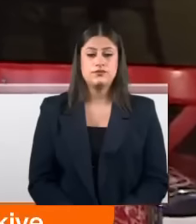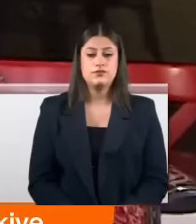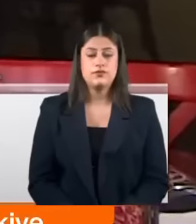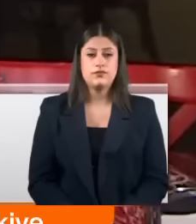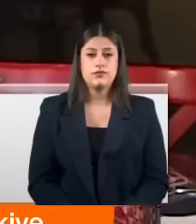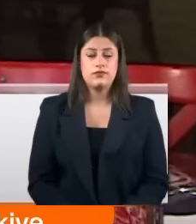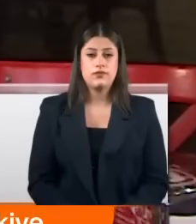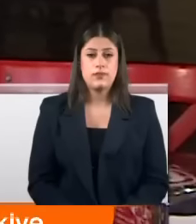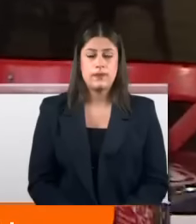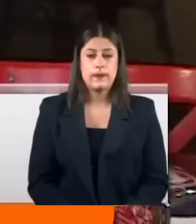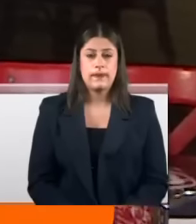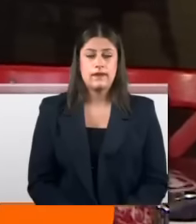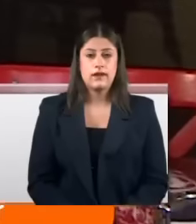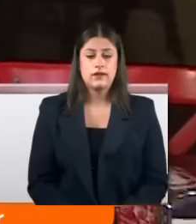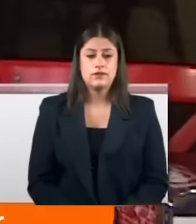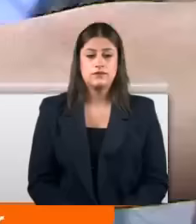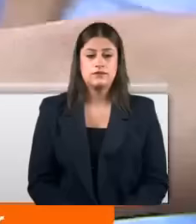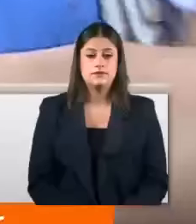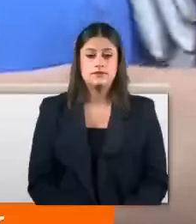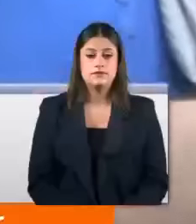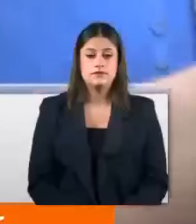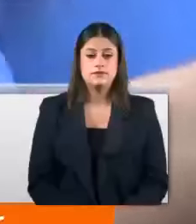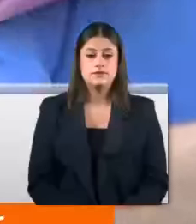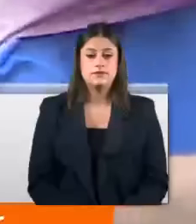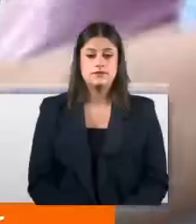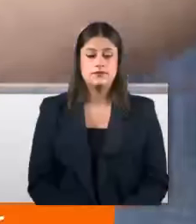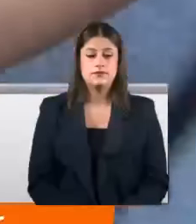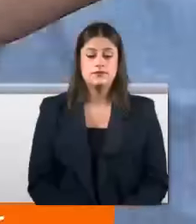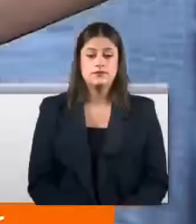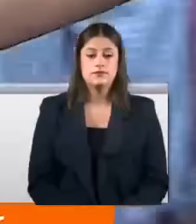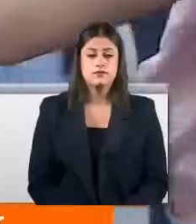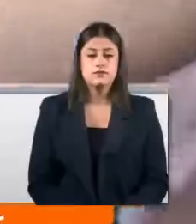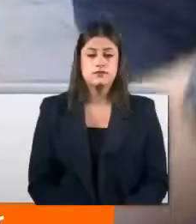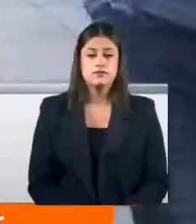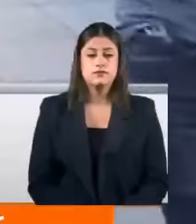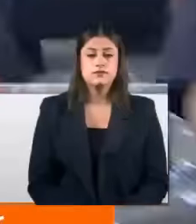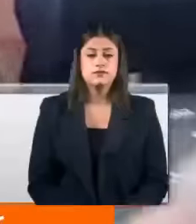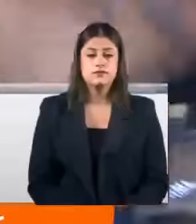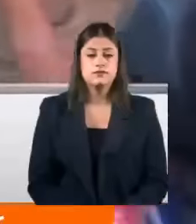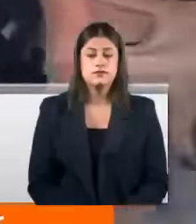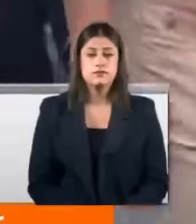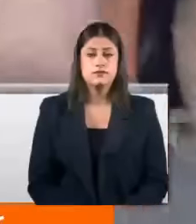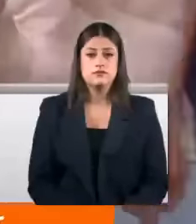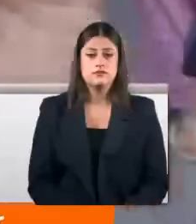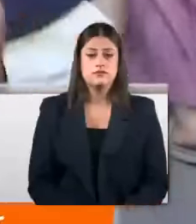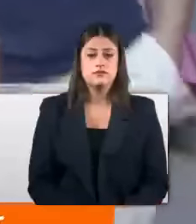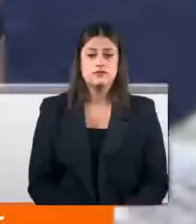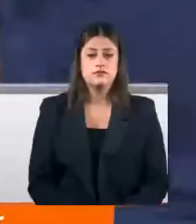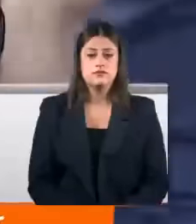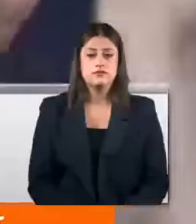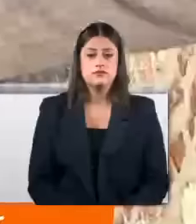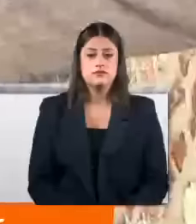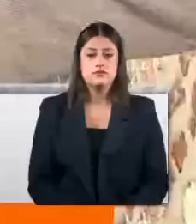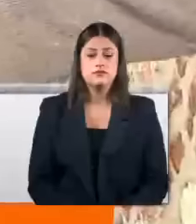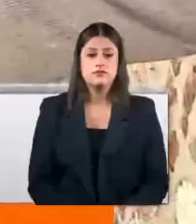tamir ettirdik. Tekrar şu an jeneratörle uğraşıyoruz. Jeneratör kullandığınız zaman müşteri içeri girer mi? Olmayan açamıyor, olmayan bitti